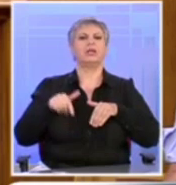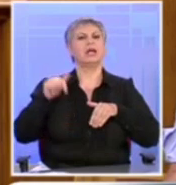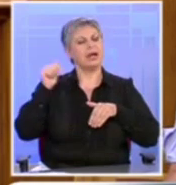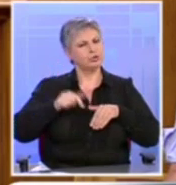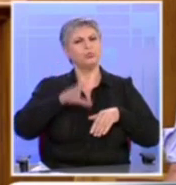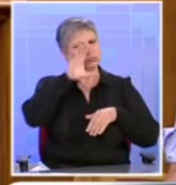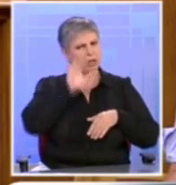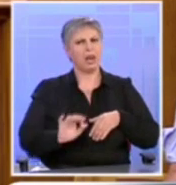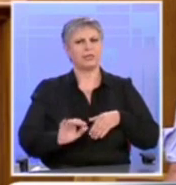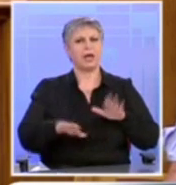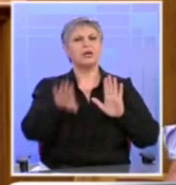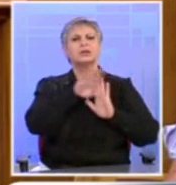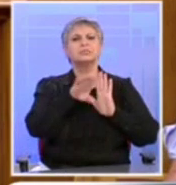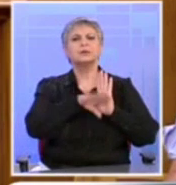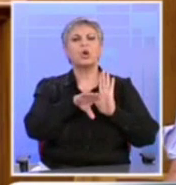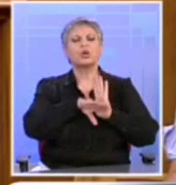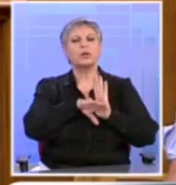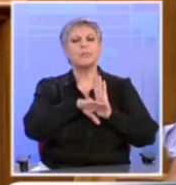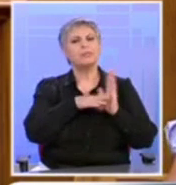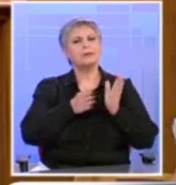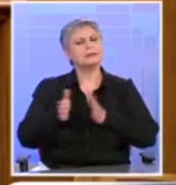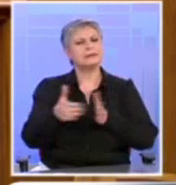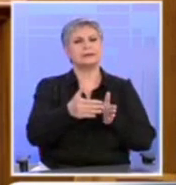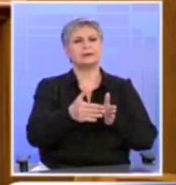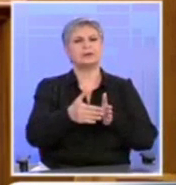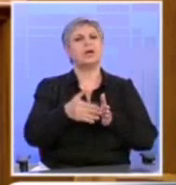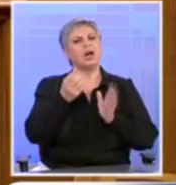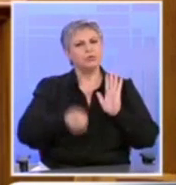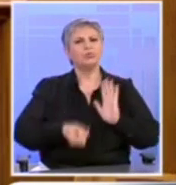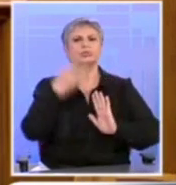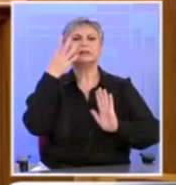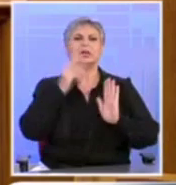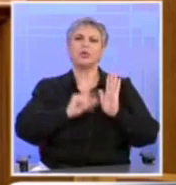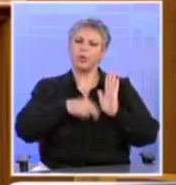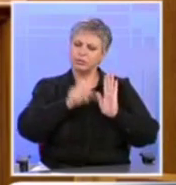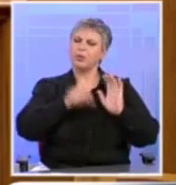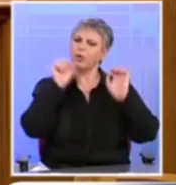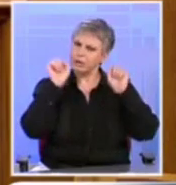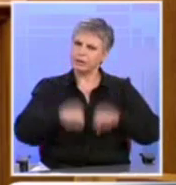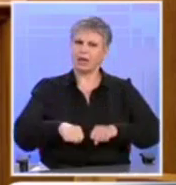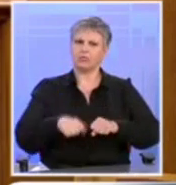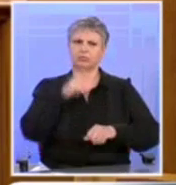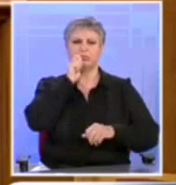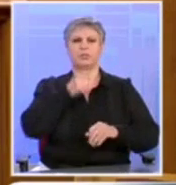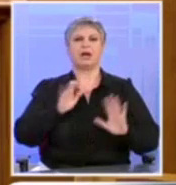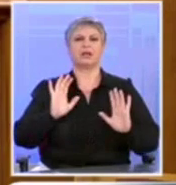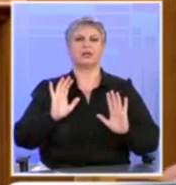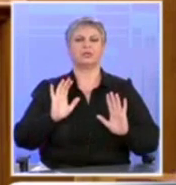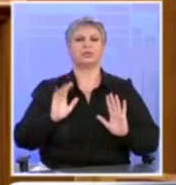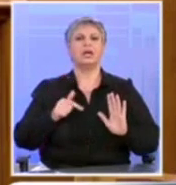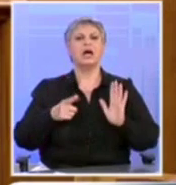μας, πράγματι είναι ένα νέο μνημόνιο. Θα πρέπει να το αναλύσουμε όμως,